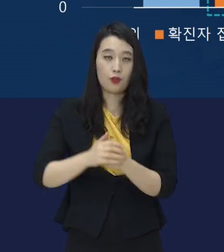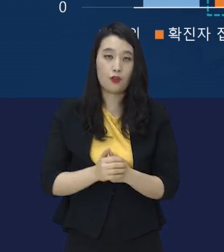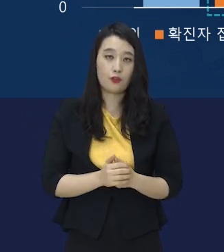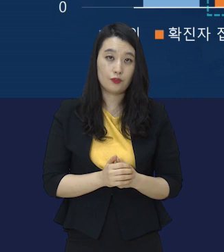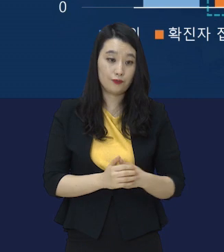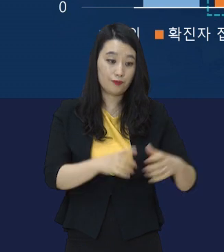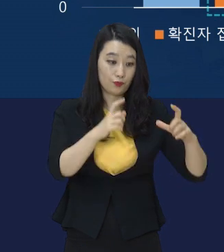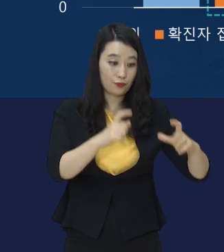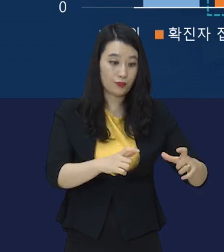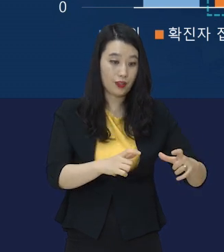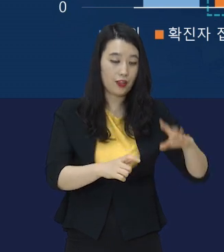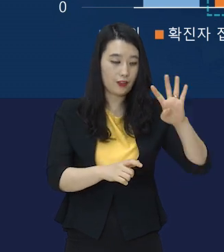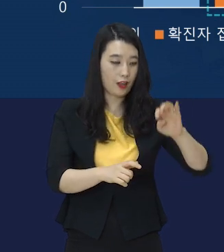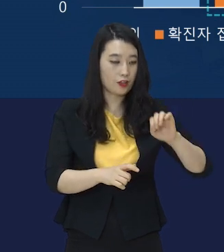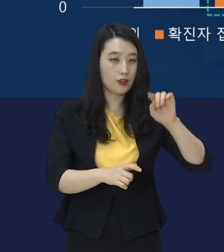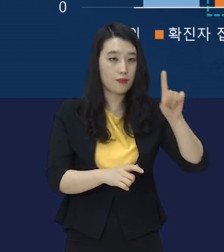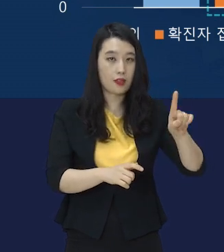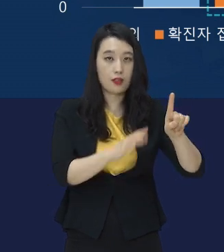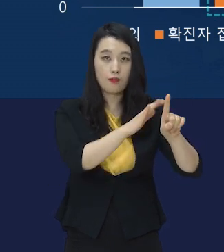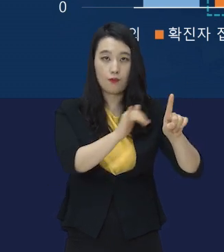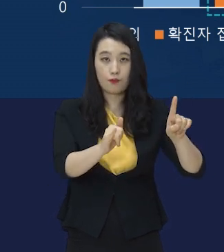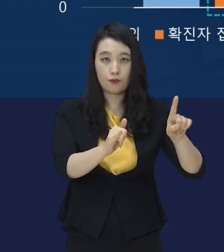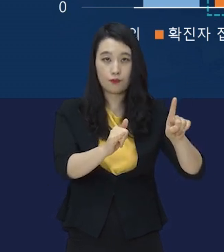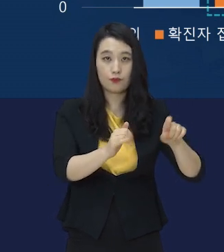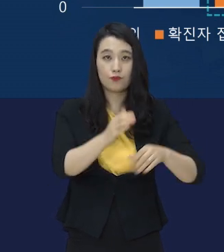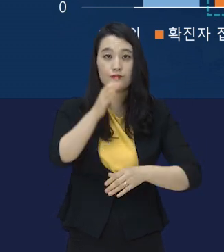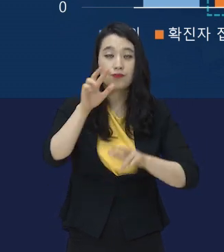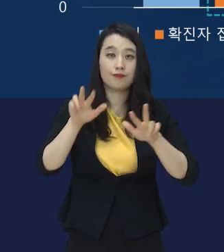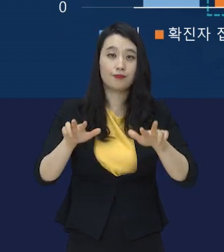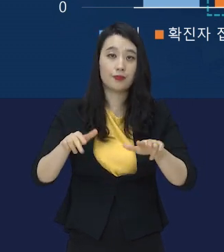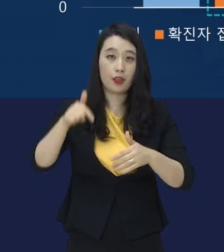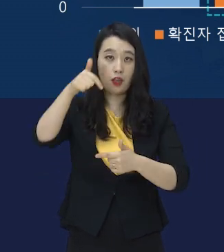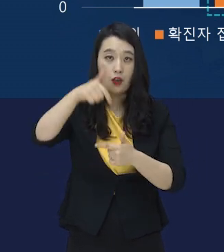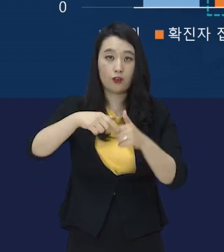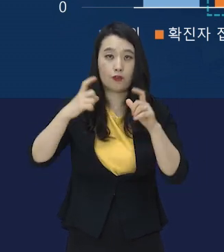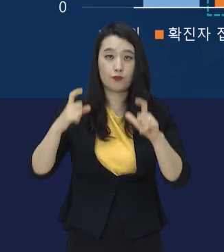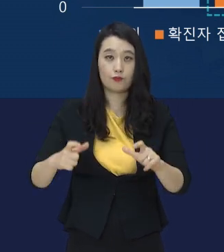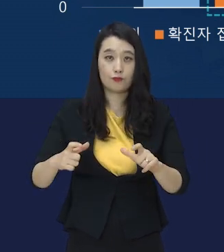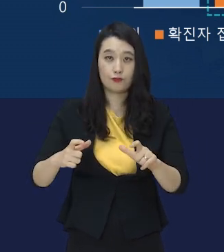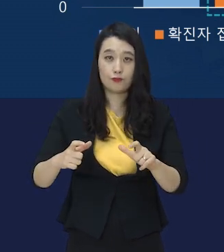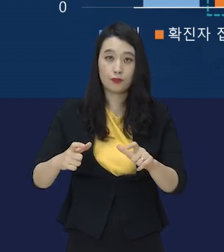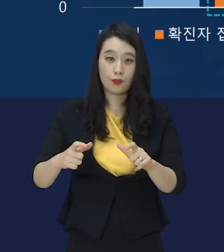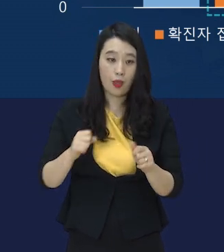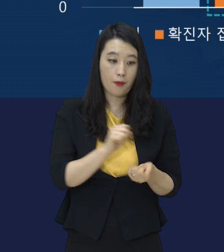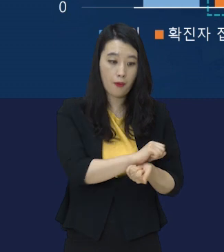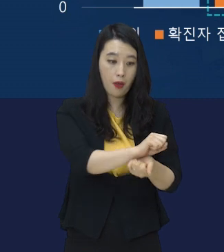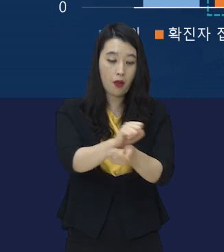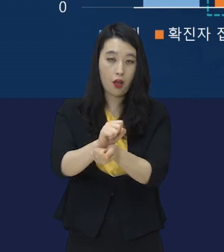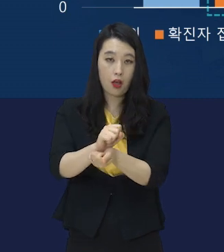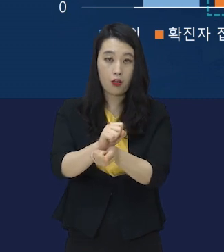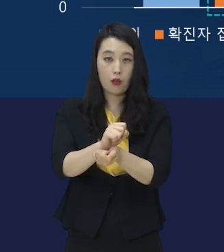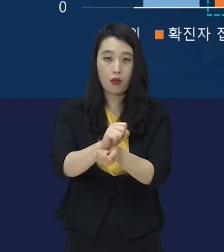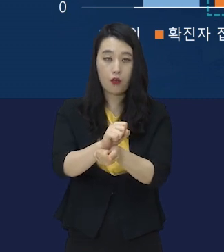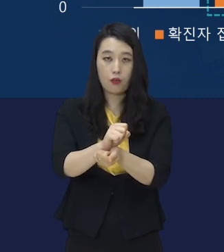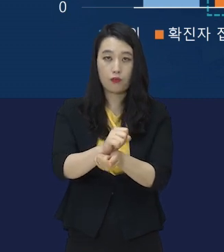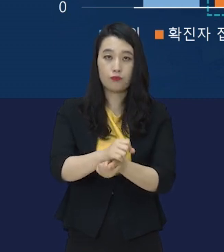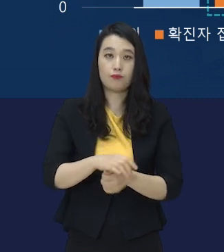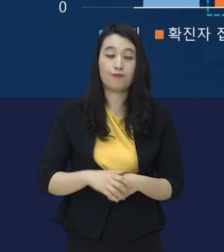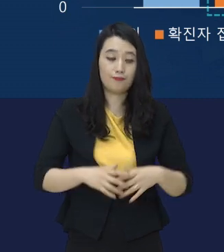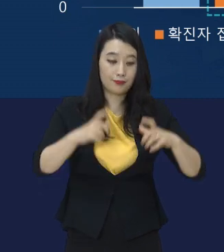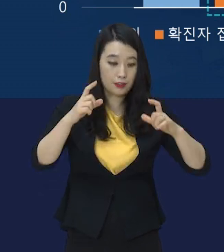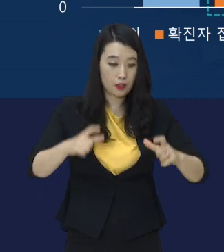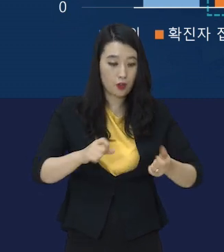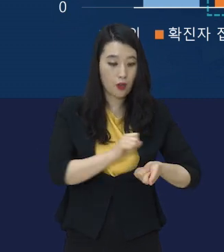발생이 41명인데 현재 강남구에서 감염 경로가 파악되지 않는 지역 자체